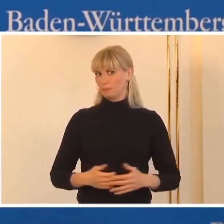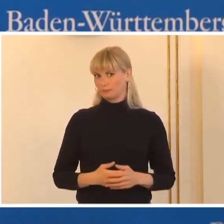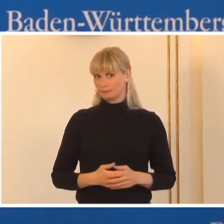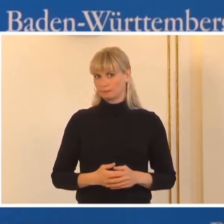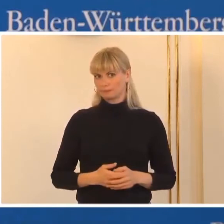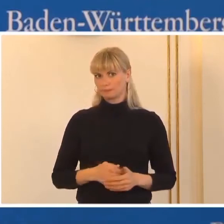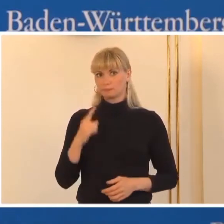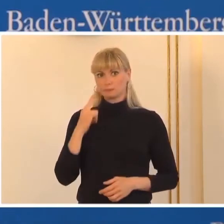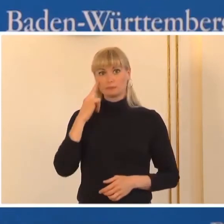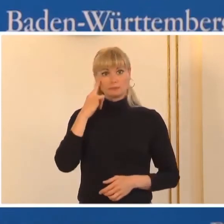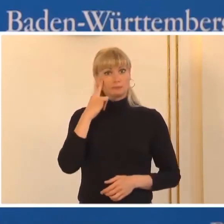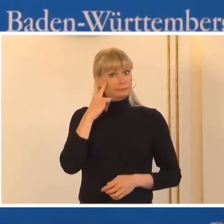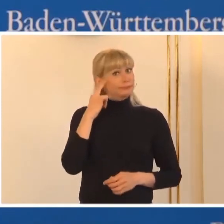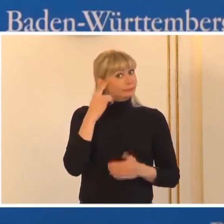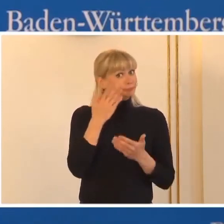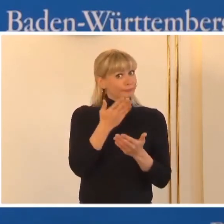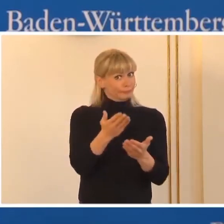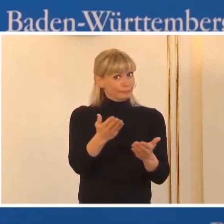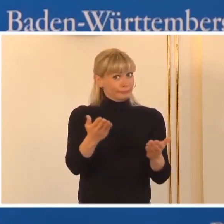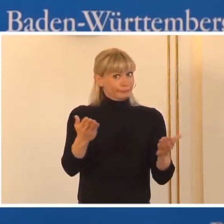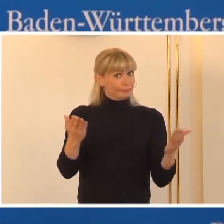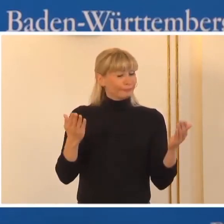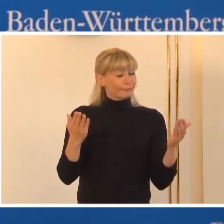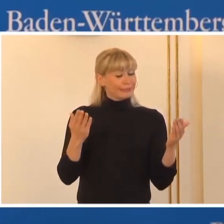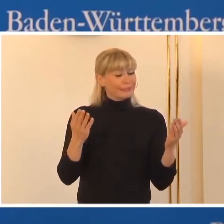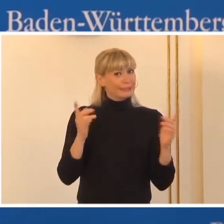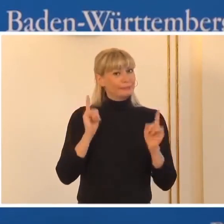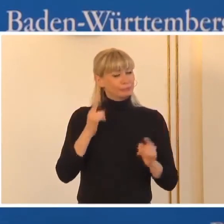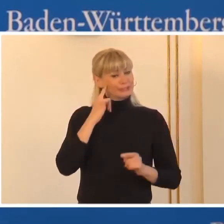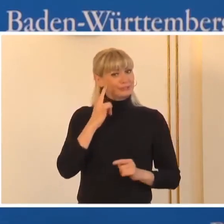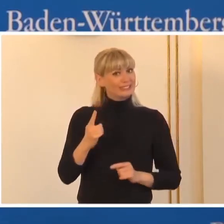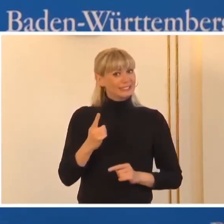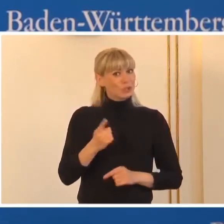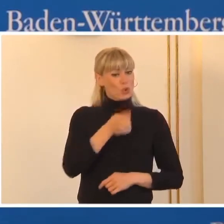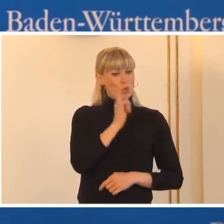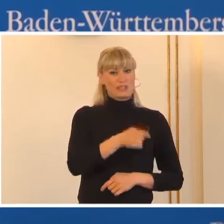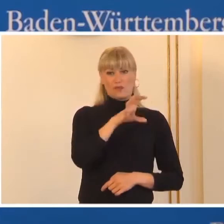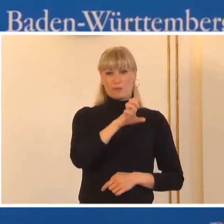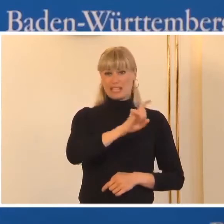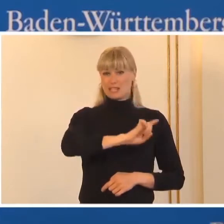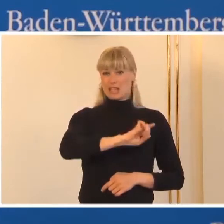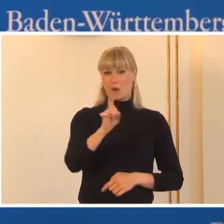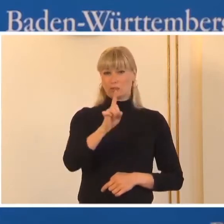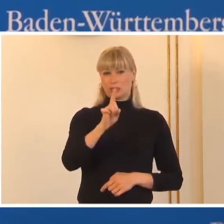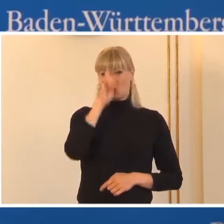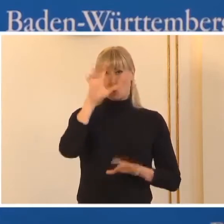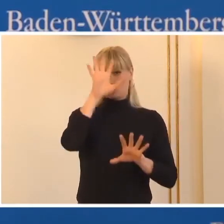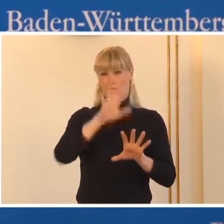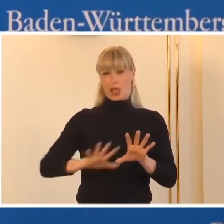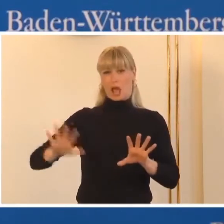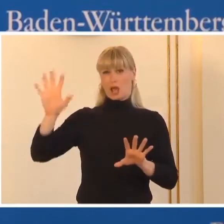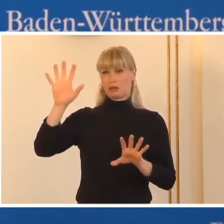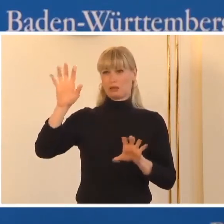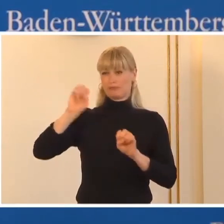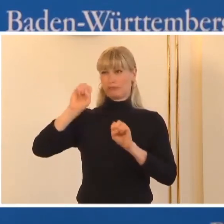den aktuellen Zahlen von weit als mehr 150.000 Infizierten in Deutschland sich